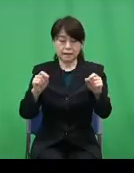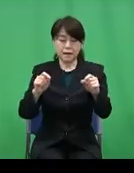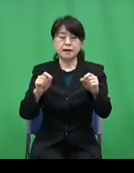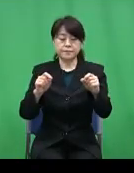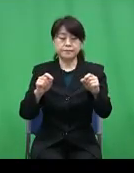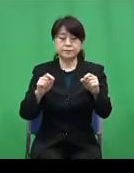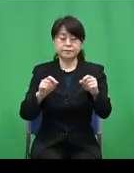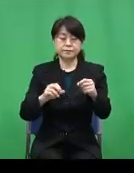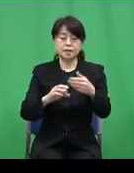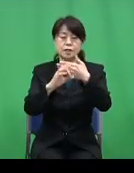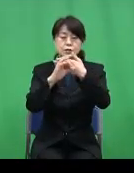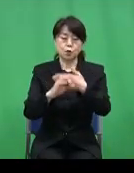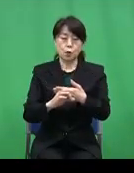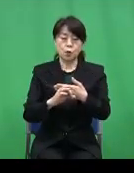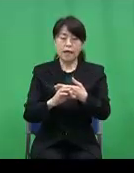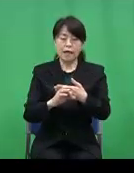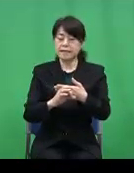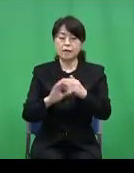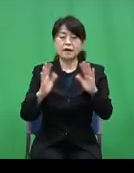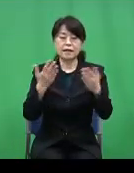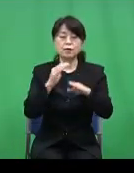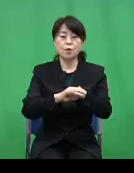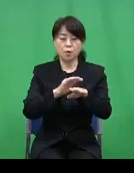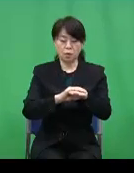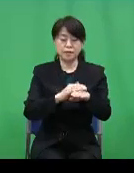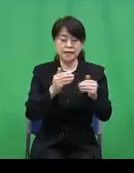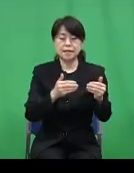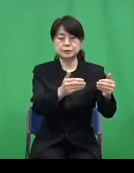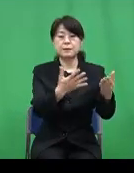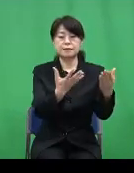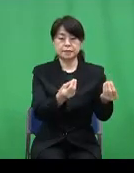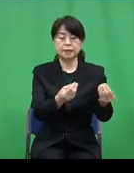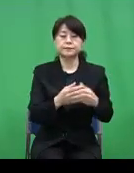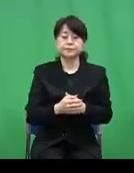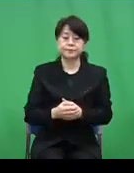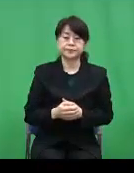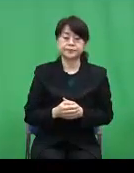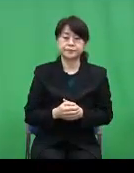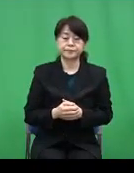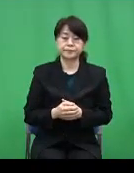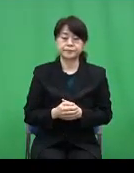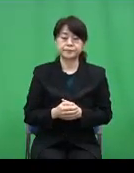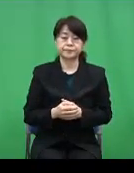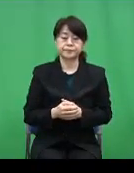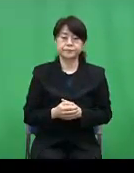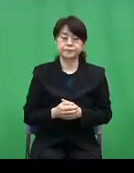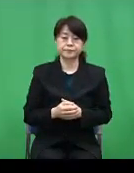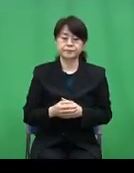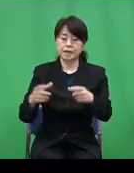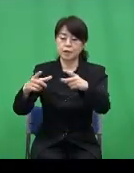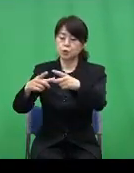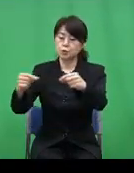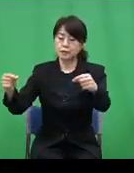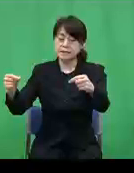その上で、まあ、条例ではなくて、進めてきたものであります。まあ、で、まあ、国がです